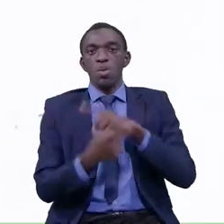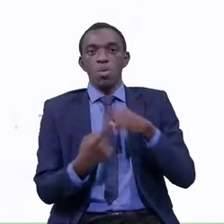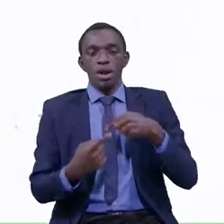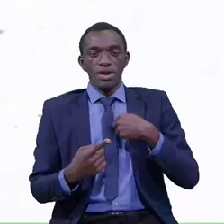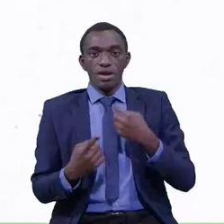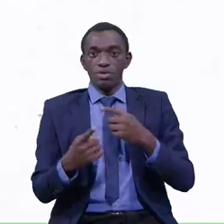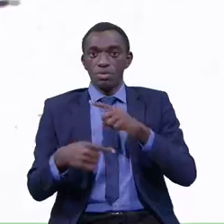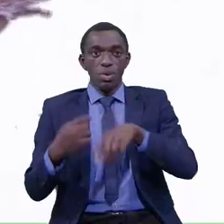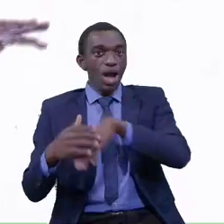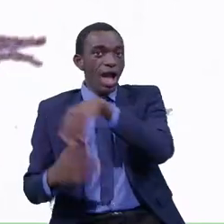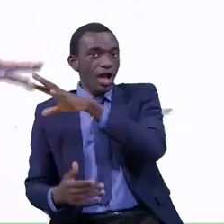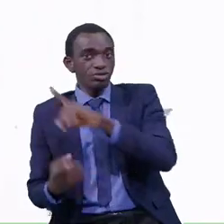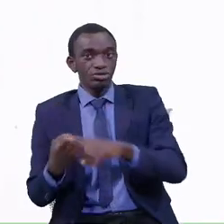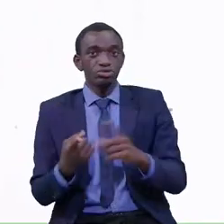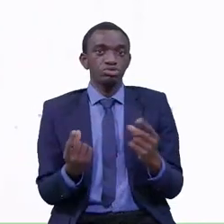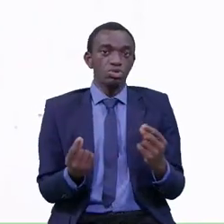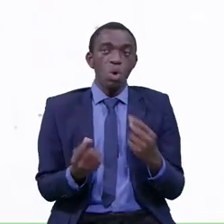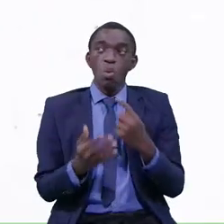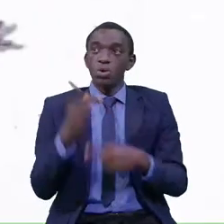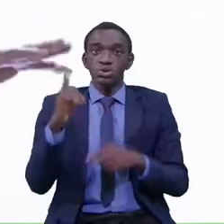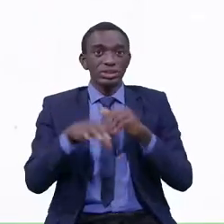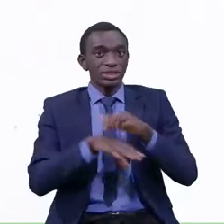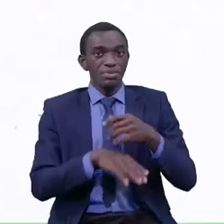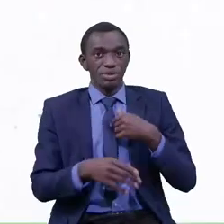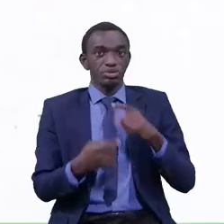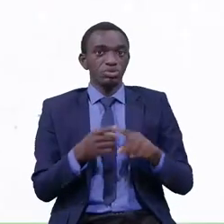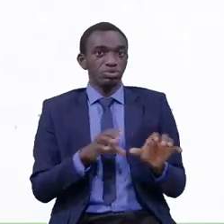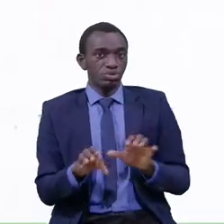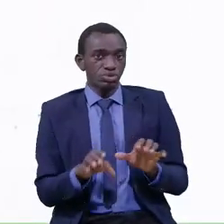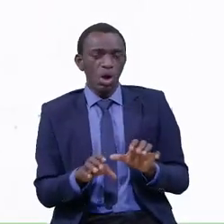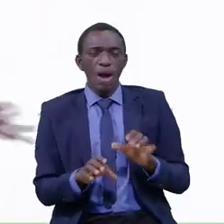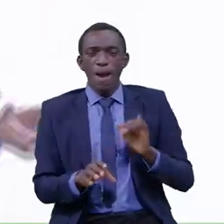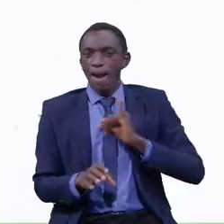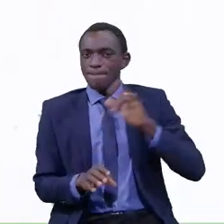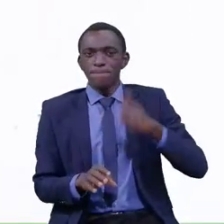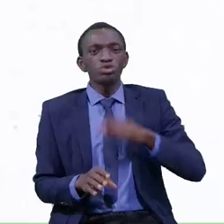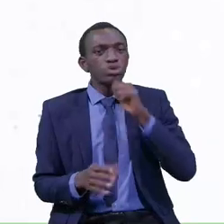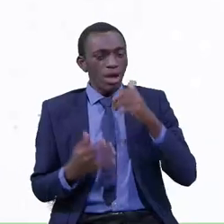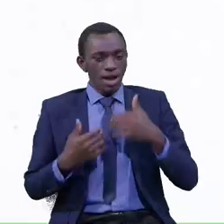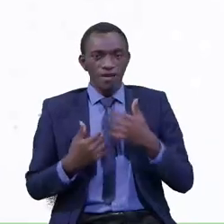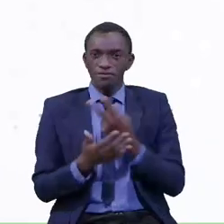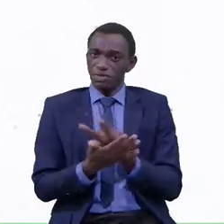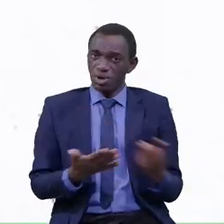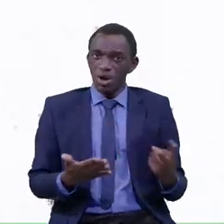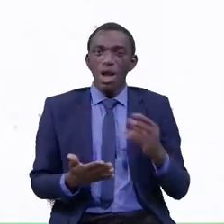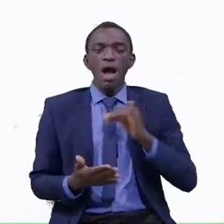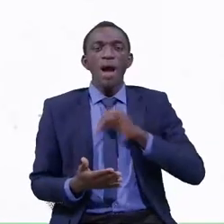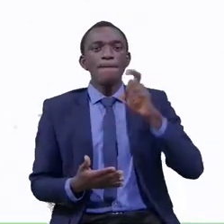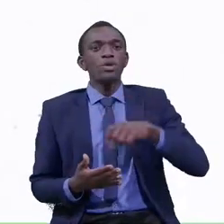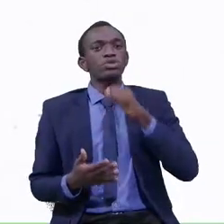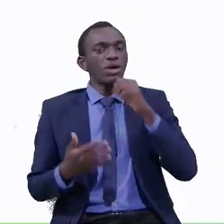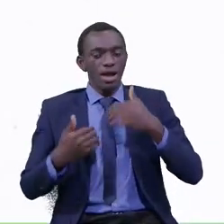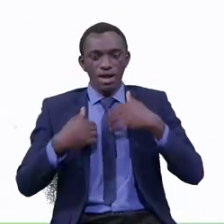que tu m'envoies faire. Il ne doit pas avoir d'échec. Il ne doit pas avoir de faiblesse. Il ne doit pas